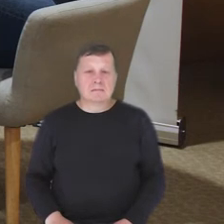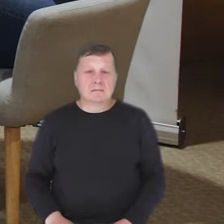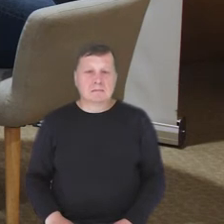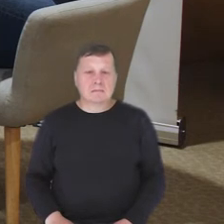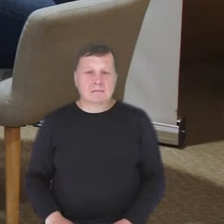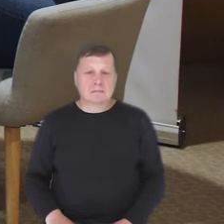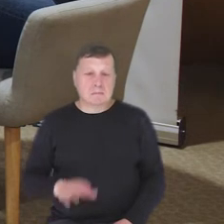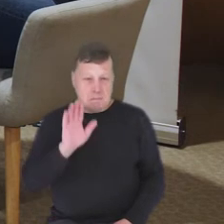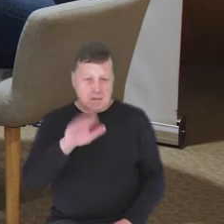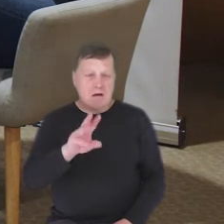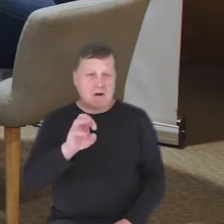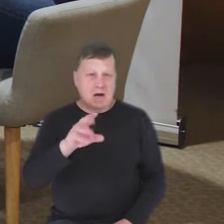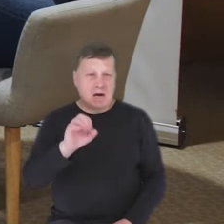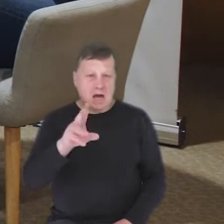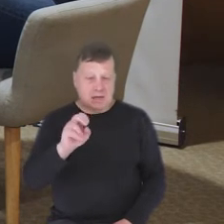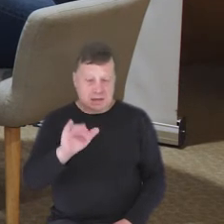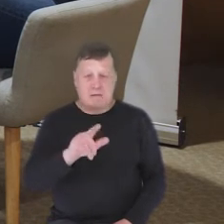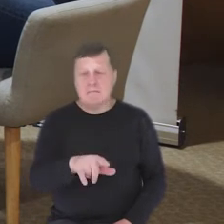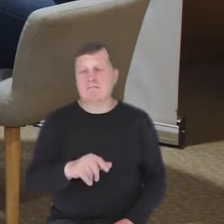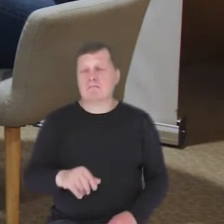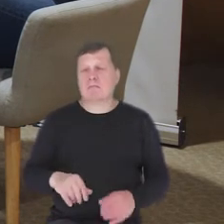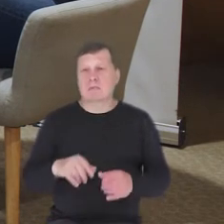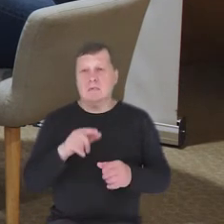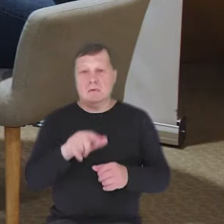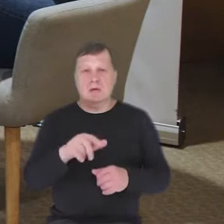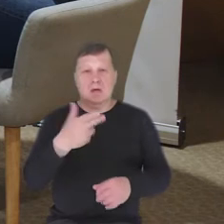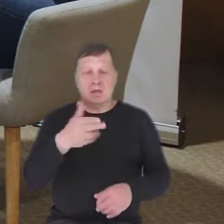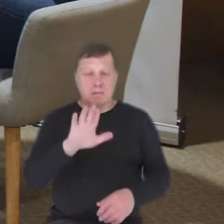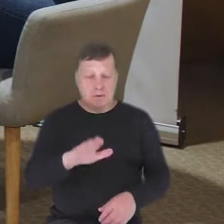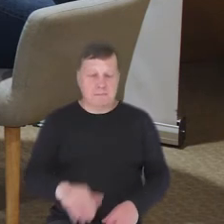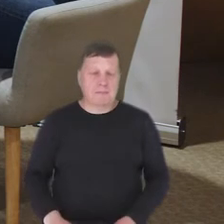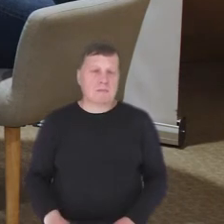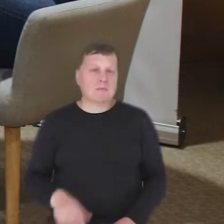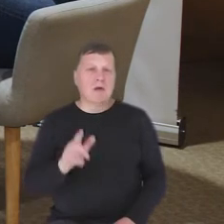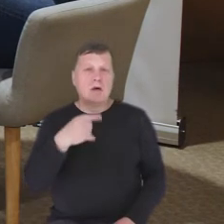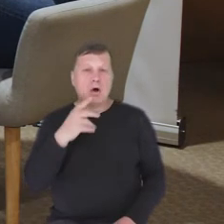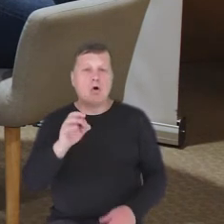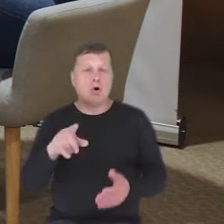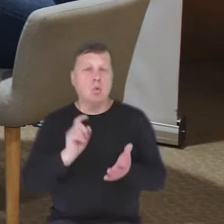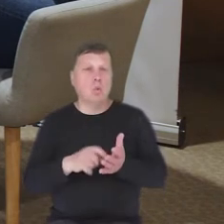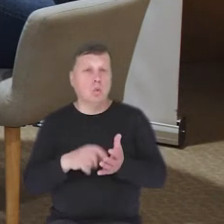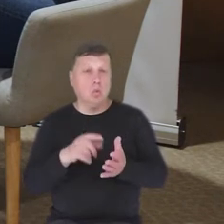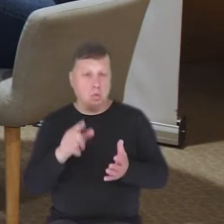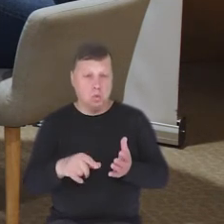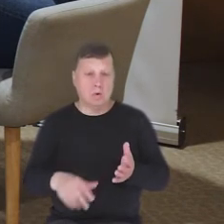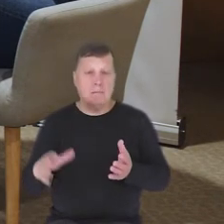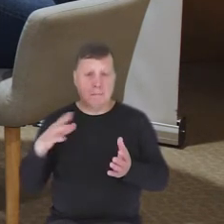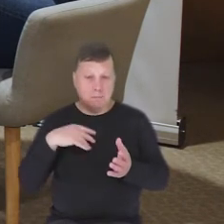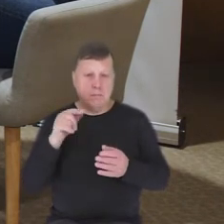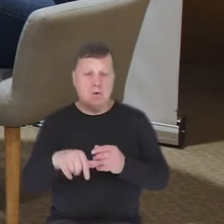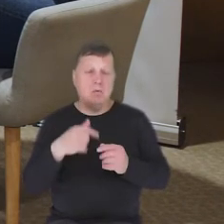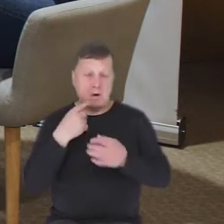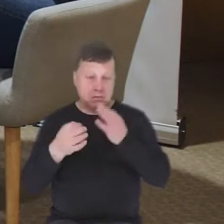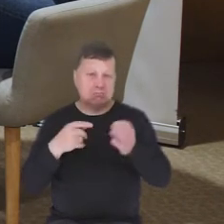Więc warchelki mają ISBN i pamiętam, że jeżeli chodzi o tą dyskusję na Złotych Kurczakach, to w końcu podjęta została decyzja, że dobra,